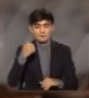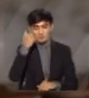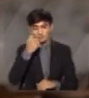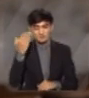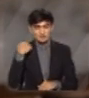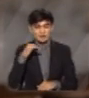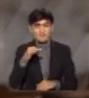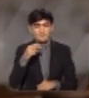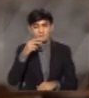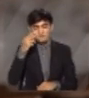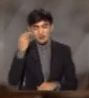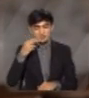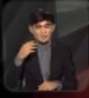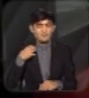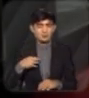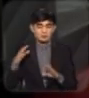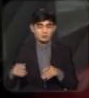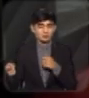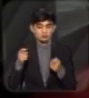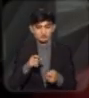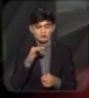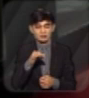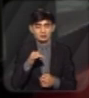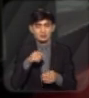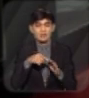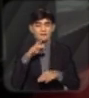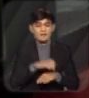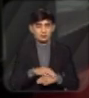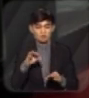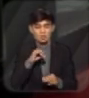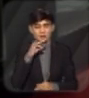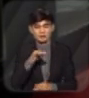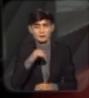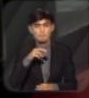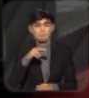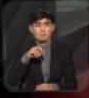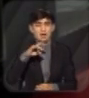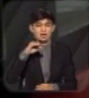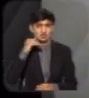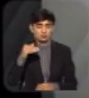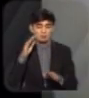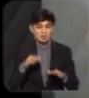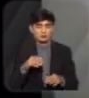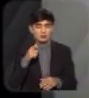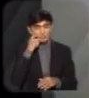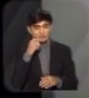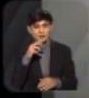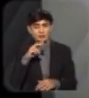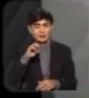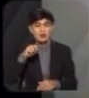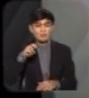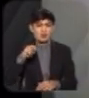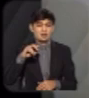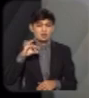привез назад во Францию адъютант императора. Этот факт, а также клеймо парижского сапожника, у которого обувался Наполеон,